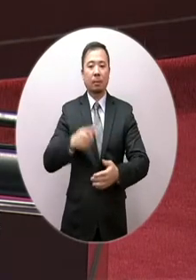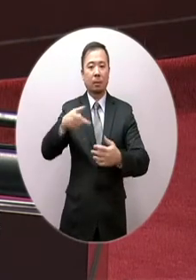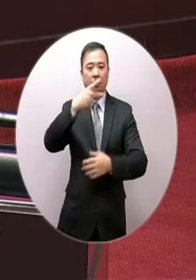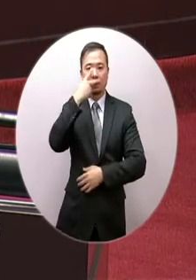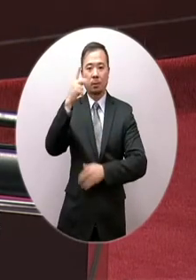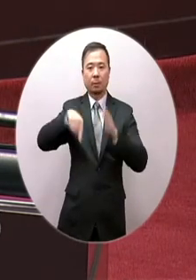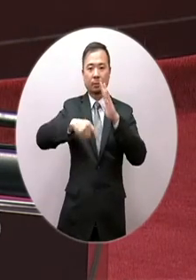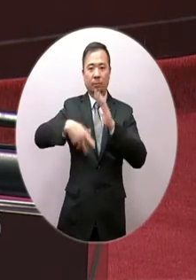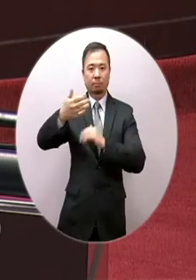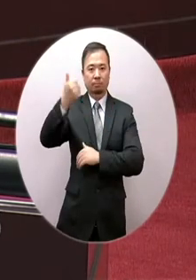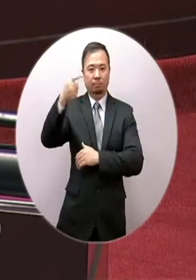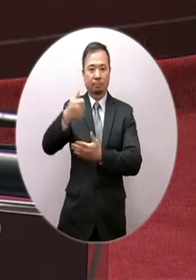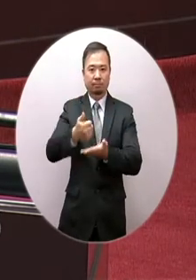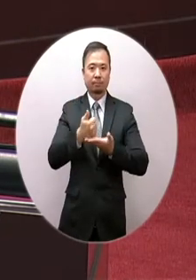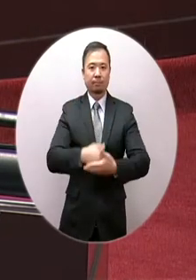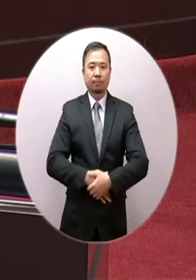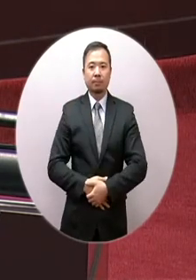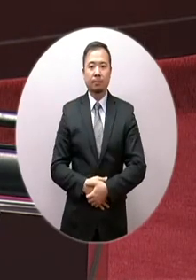长。